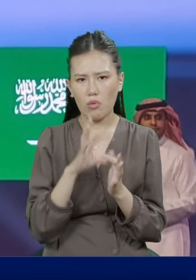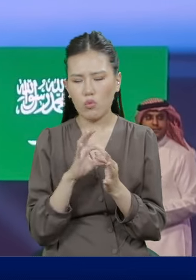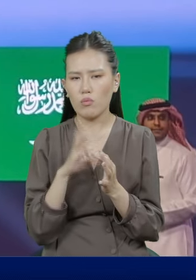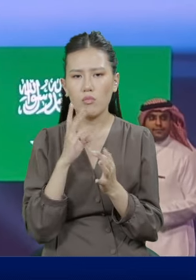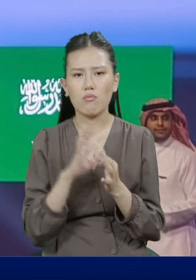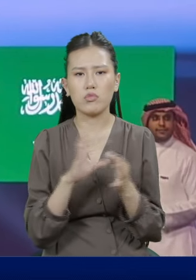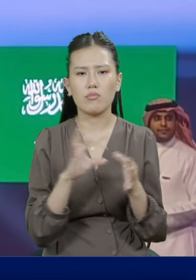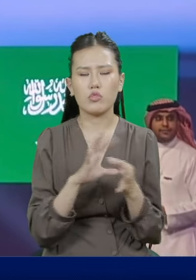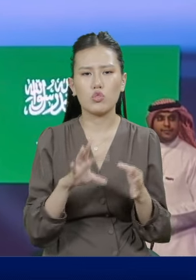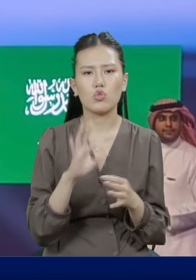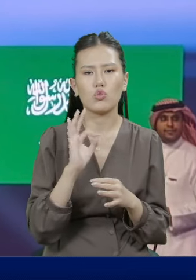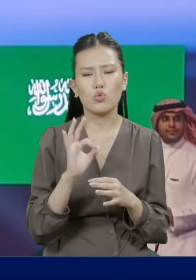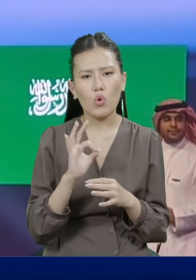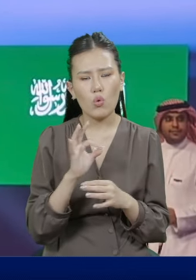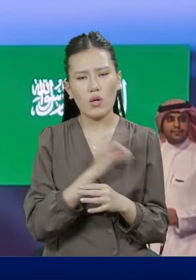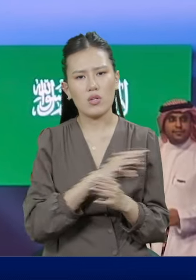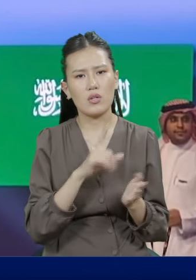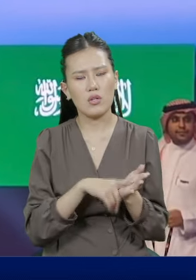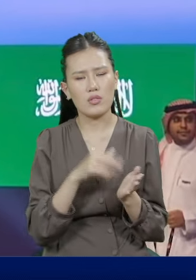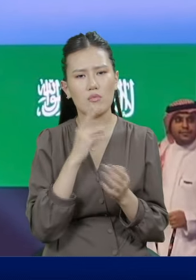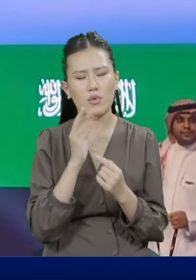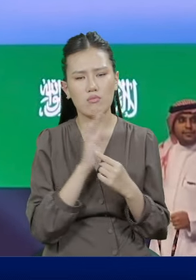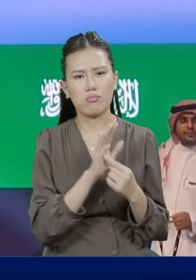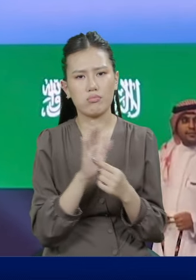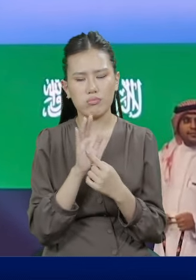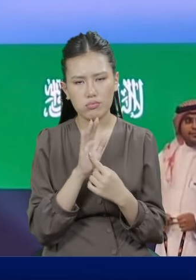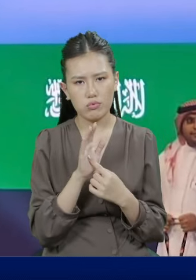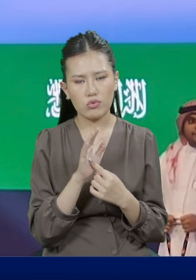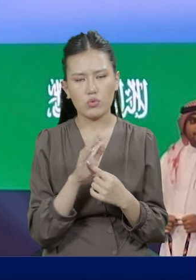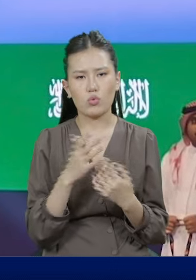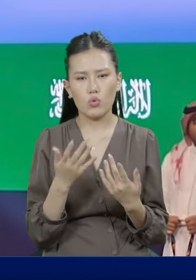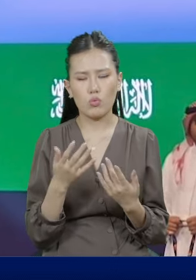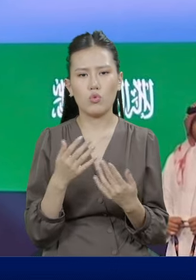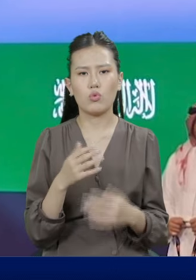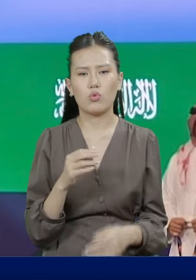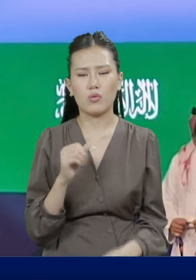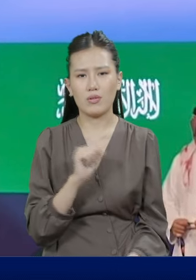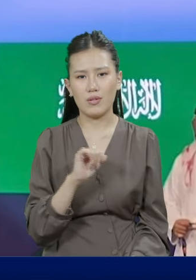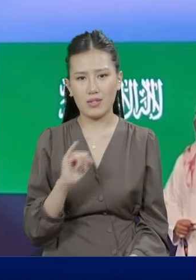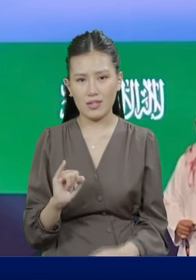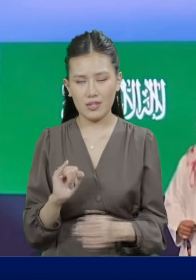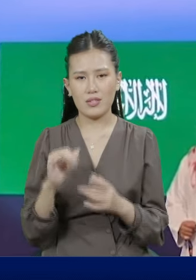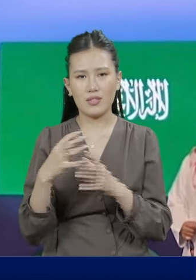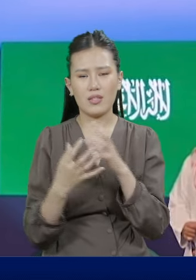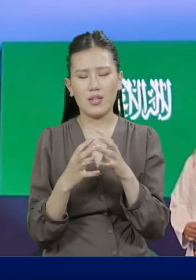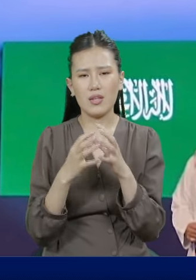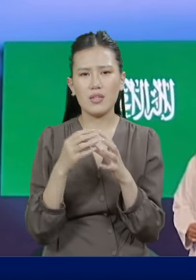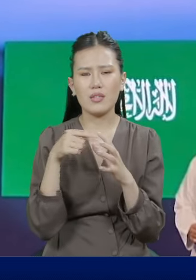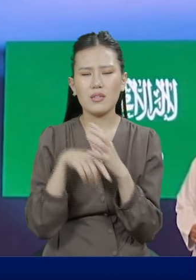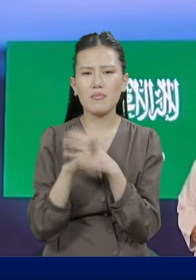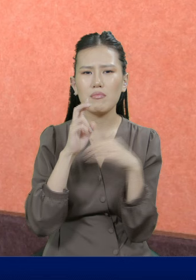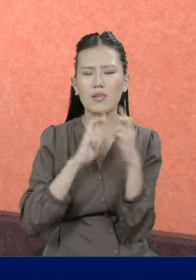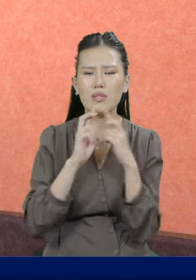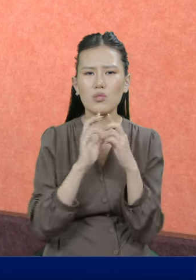зөв хэрэглээг одоо сурчлан таниулах. Гуравдугаарт бол ер нь хиймэл оюуныг одоо дэлхийн нийт тулгамдаад байгаа